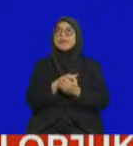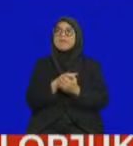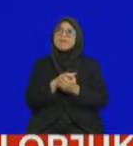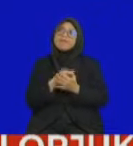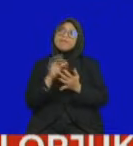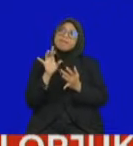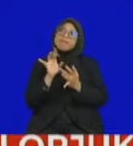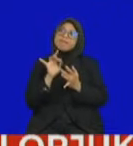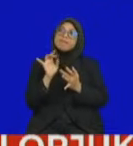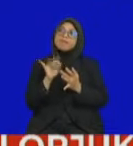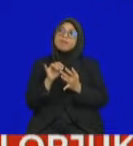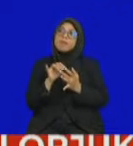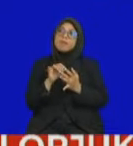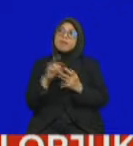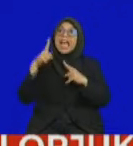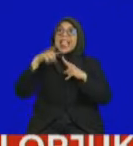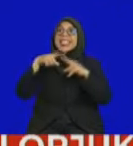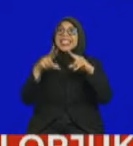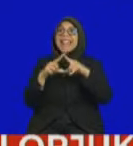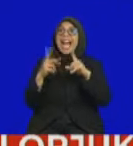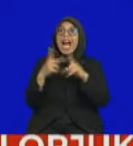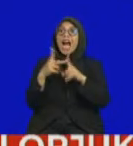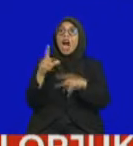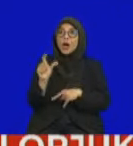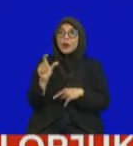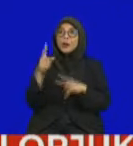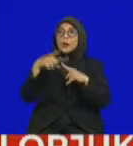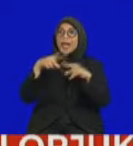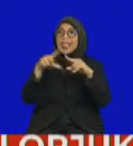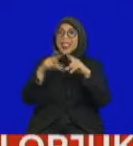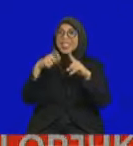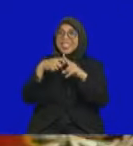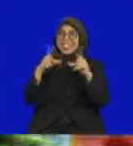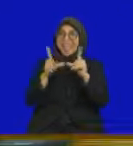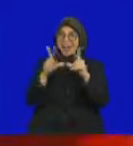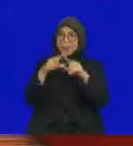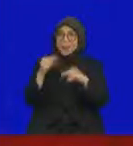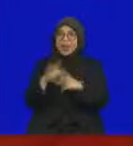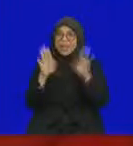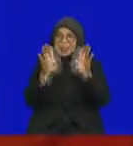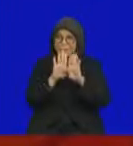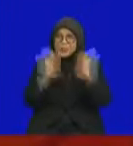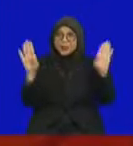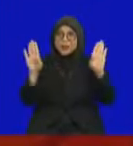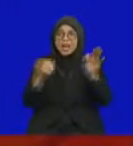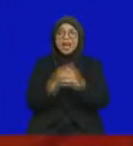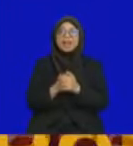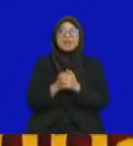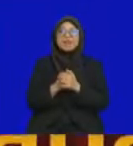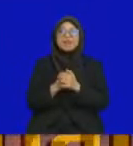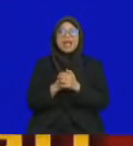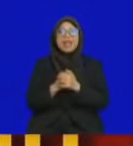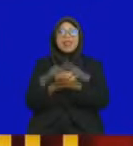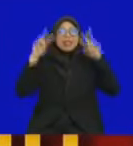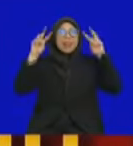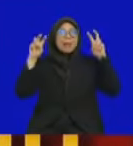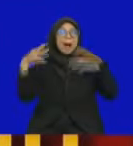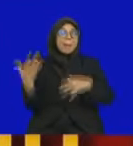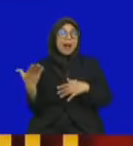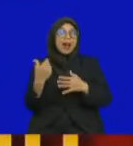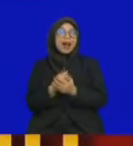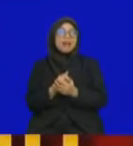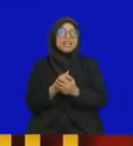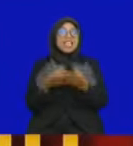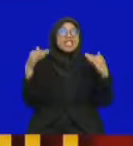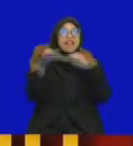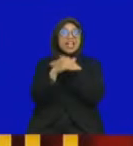Ken lawalan tahu takwa tahu takwa kita akan buka subtema apa yang didapat